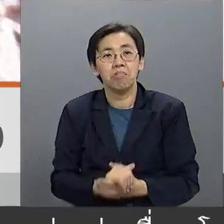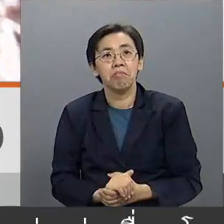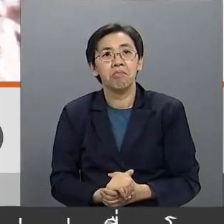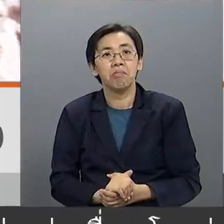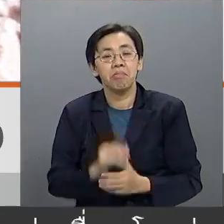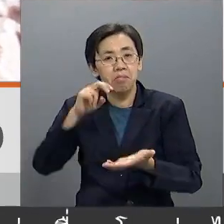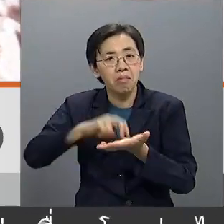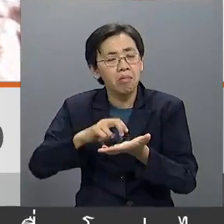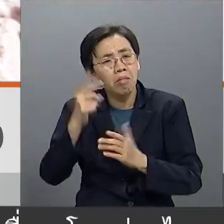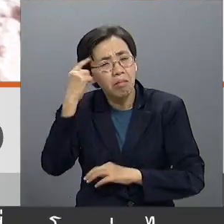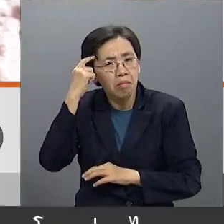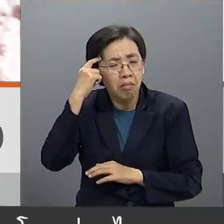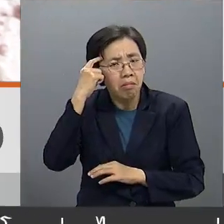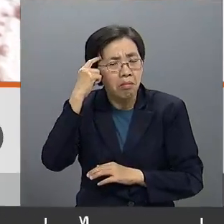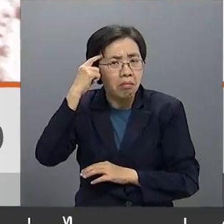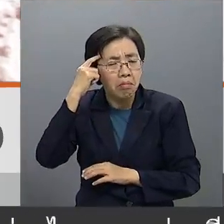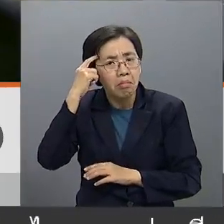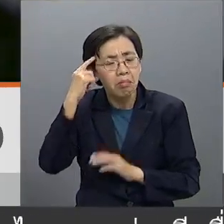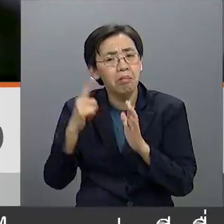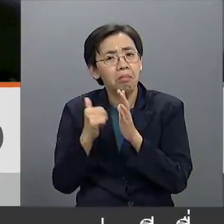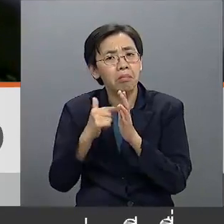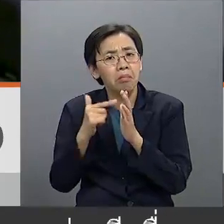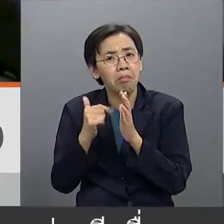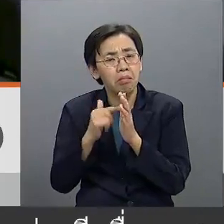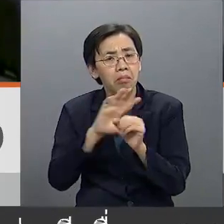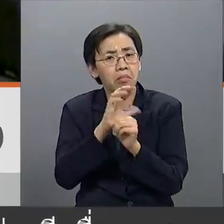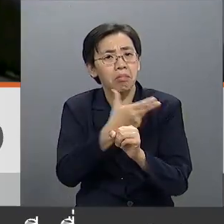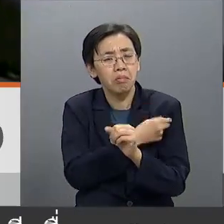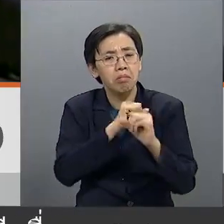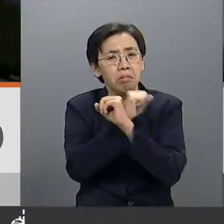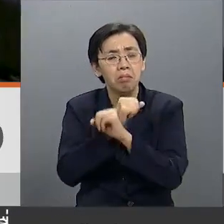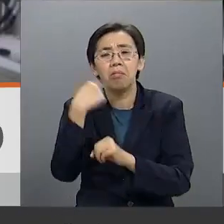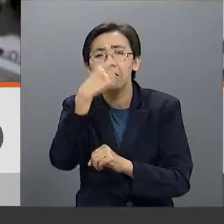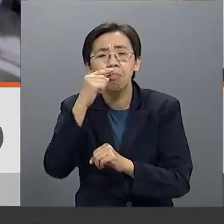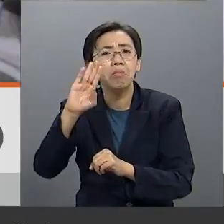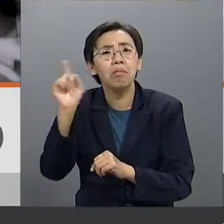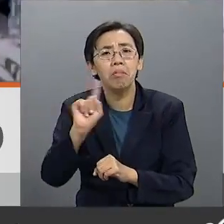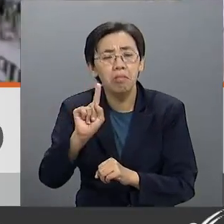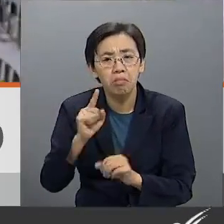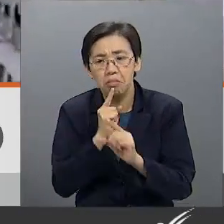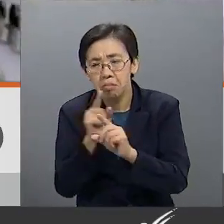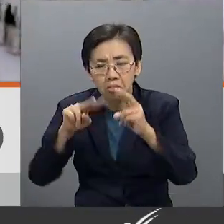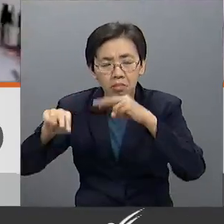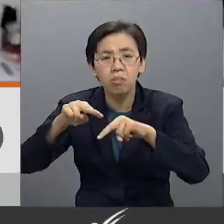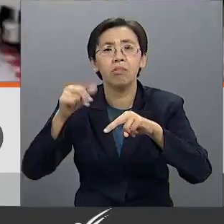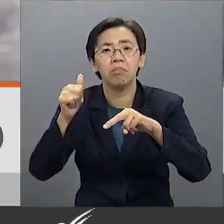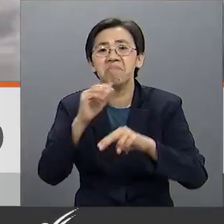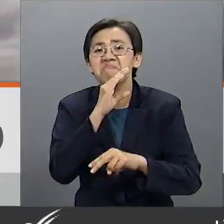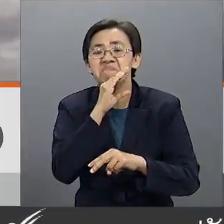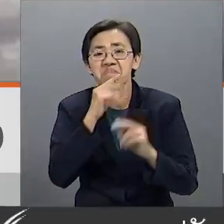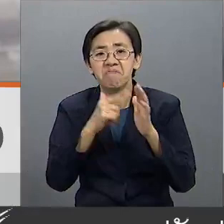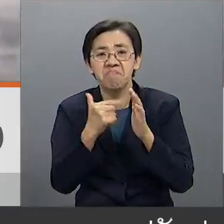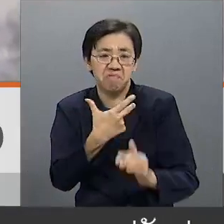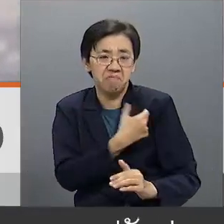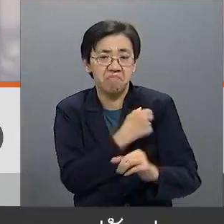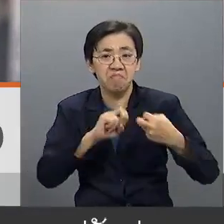ราบว่าผู้รับอนุญาตนำเข้าวัคซีนโควิด-19 คือใครและสามารถที่จะติดตามตรวจสอบได้หากวัคซีนนั้นมีปัญหาเชิงคุณ